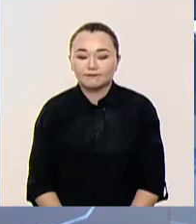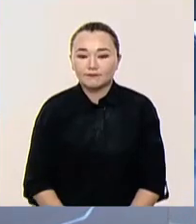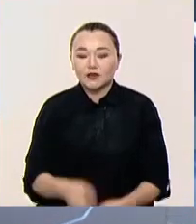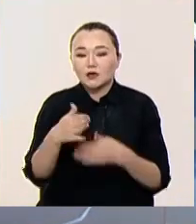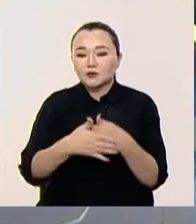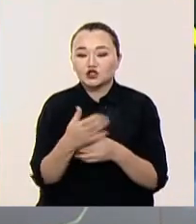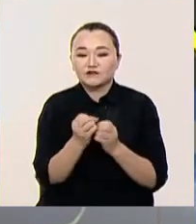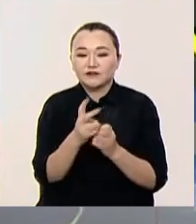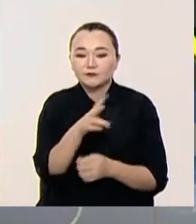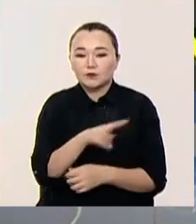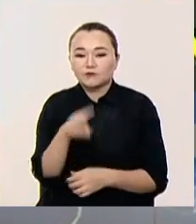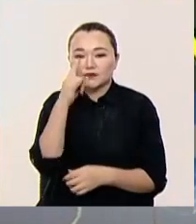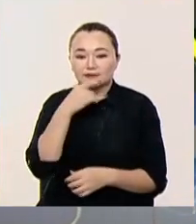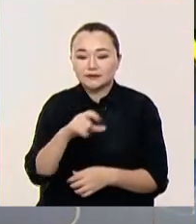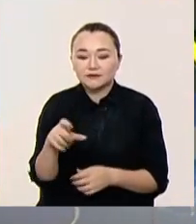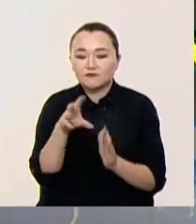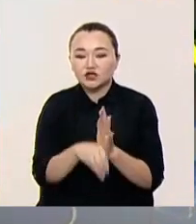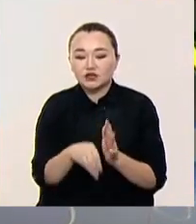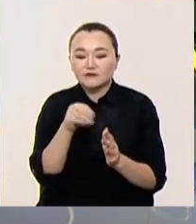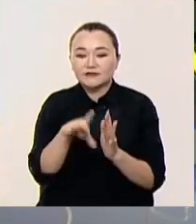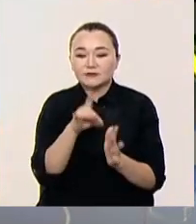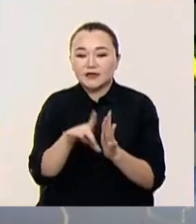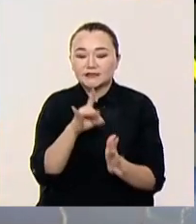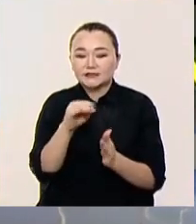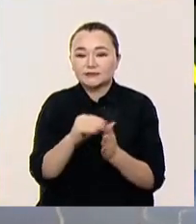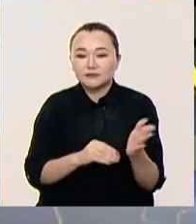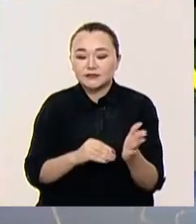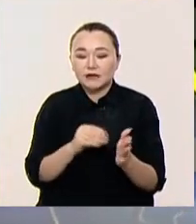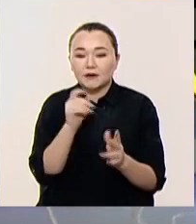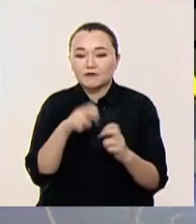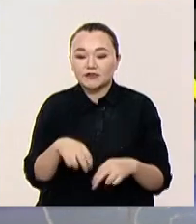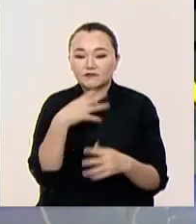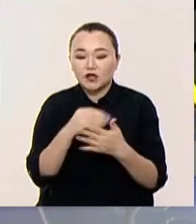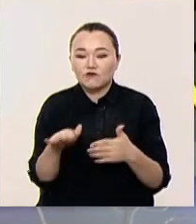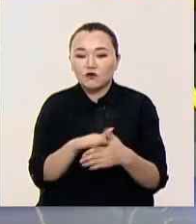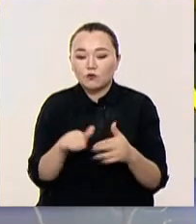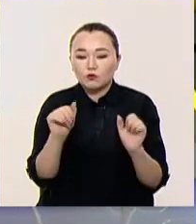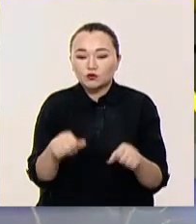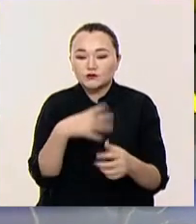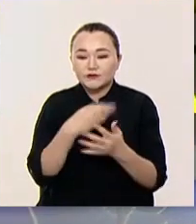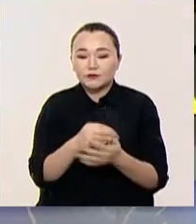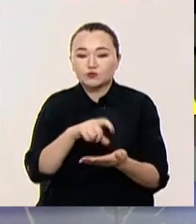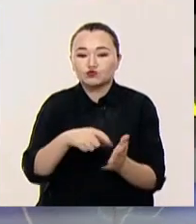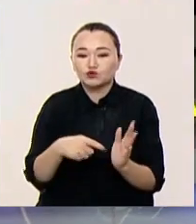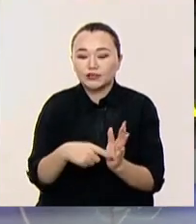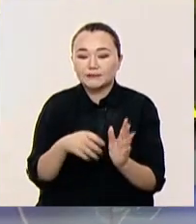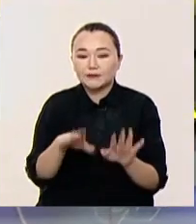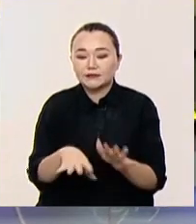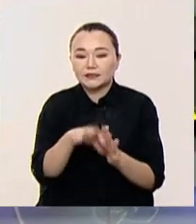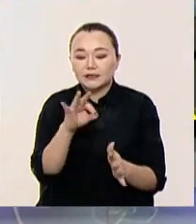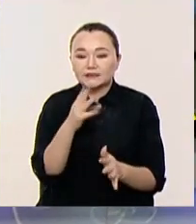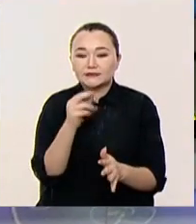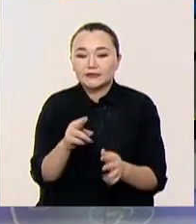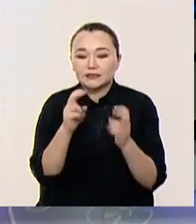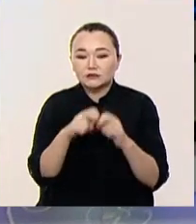почти 12 миллионов казахстанцев вошли в избирательные списки проверить свои данные можно будет на своем участке также в ЦИК